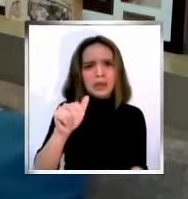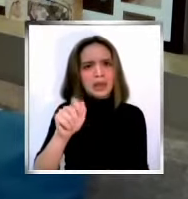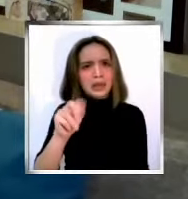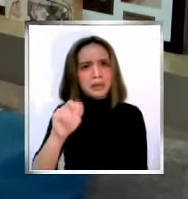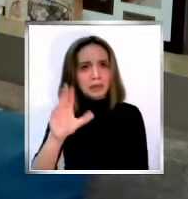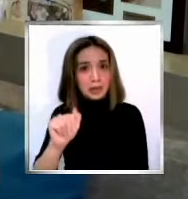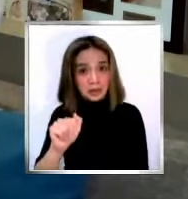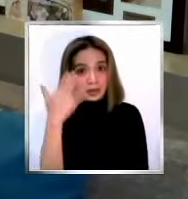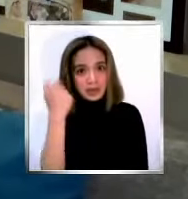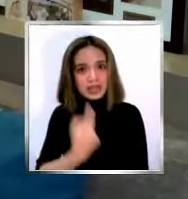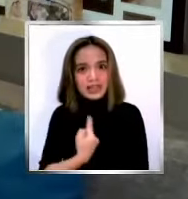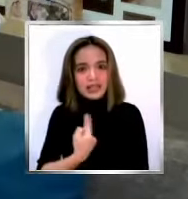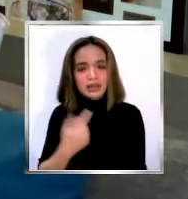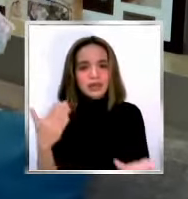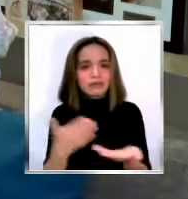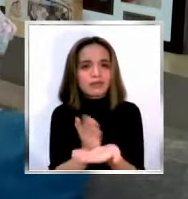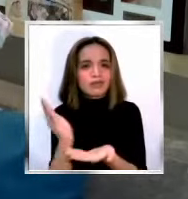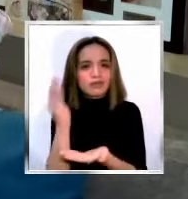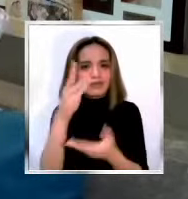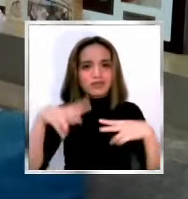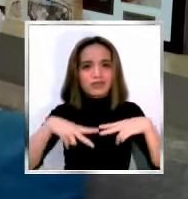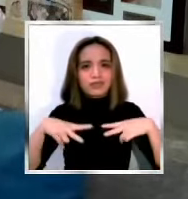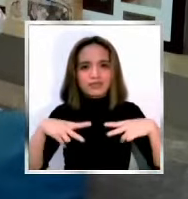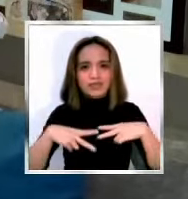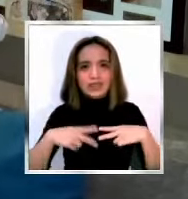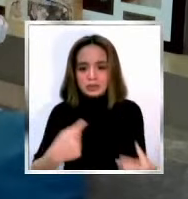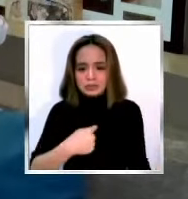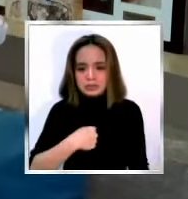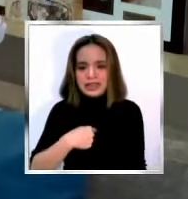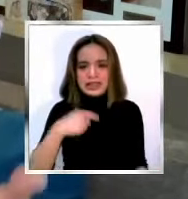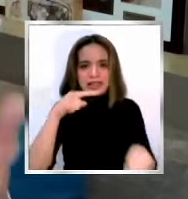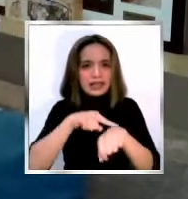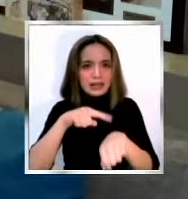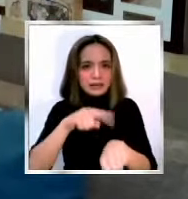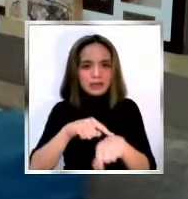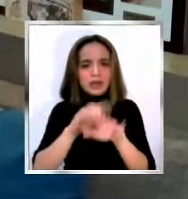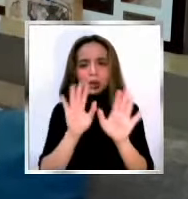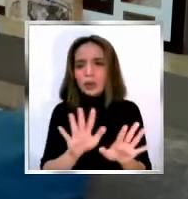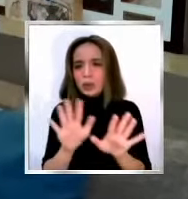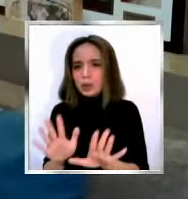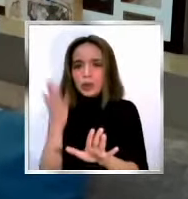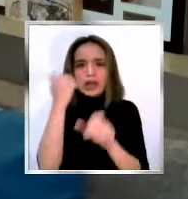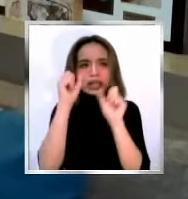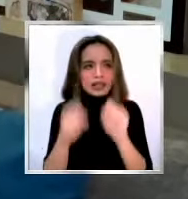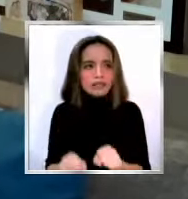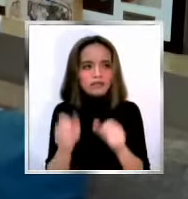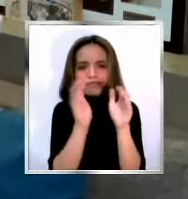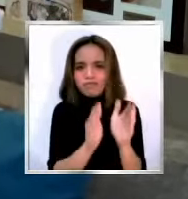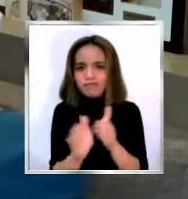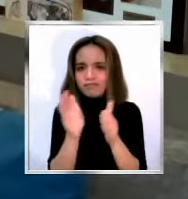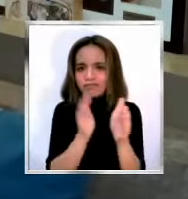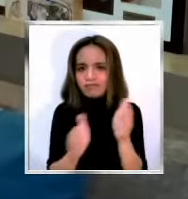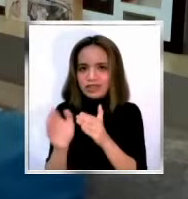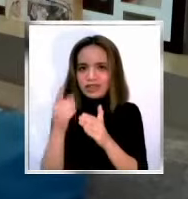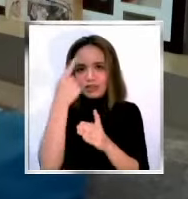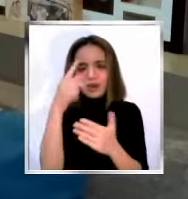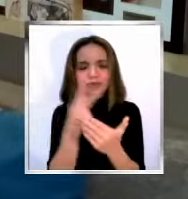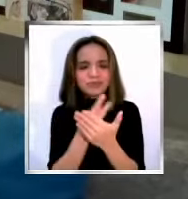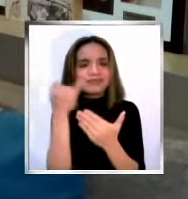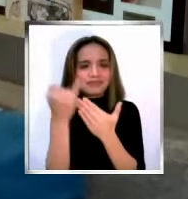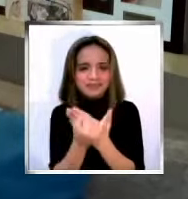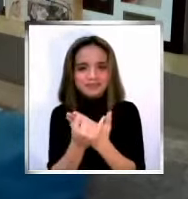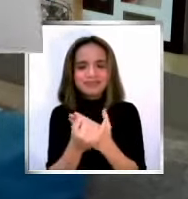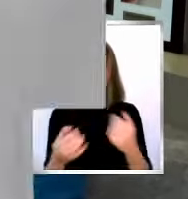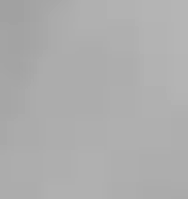sa Siargao. Ang kanyang me time, recreational daw para makapaghanda sa upcoming projects. Makichika kay